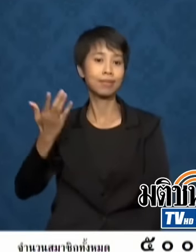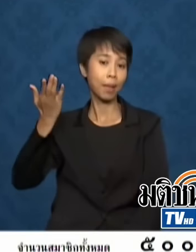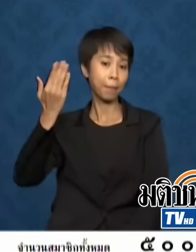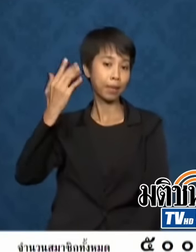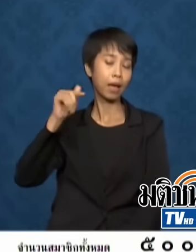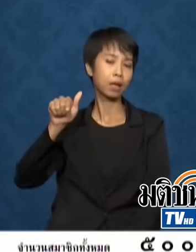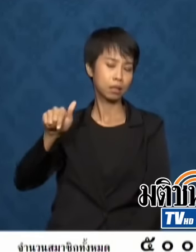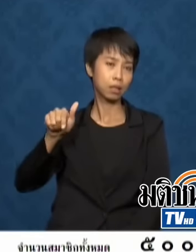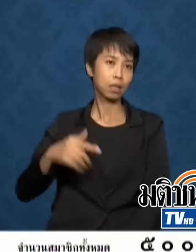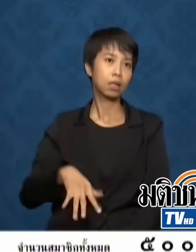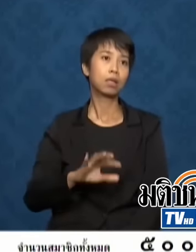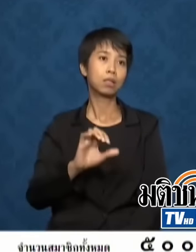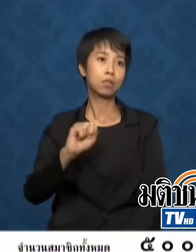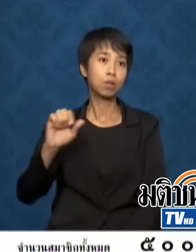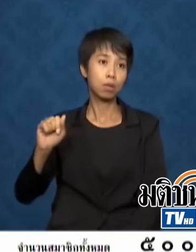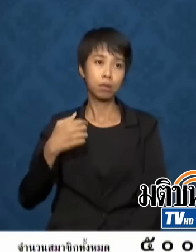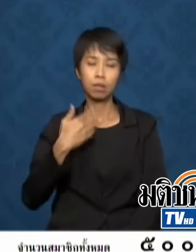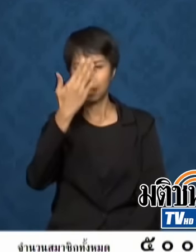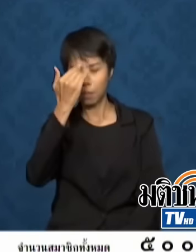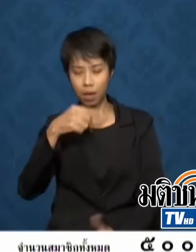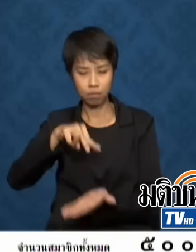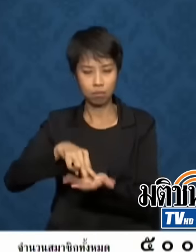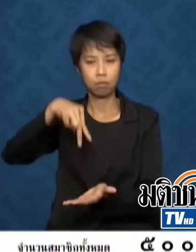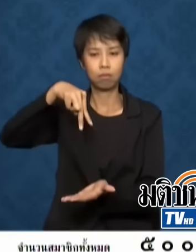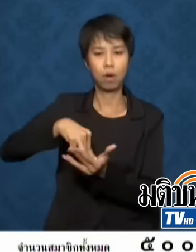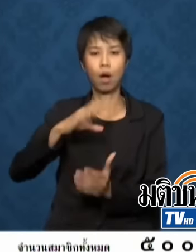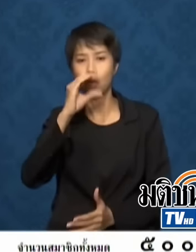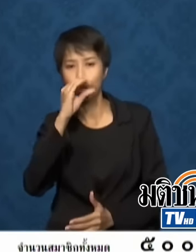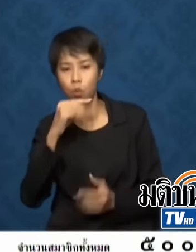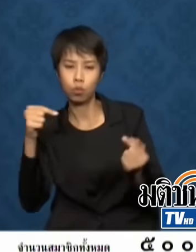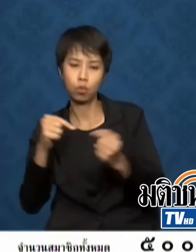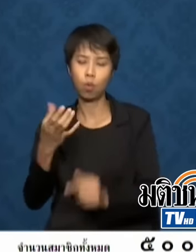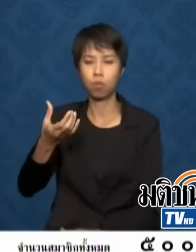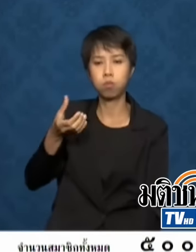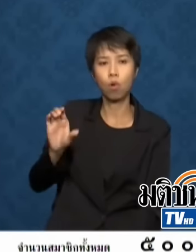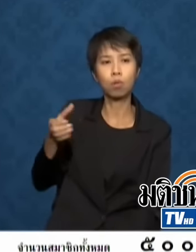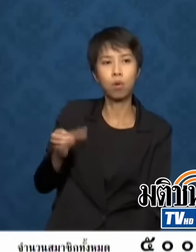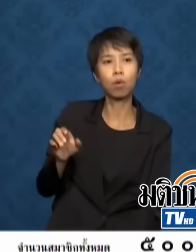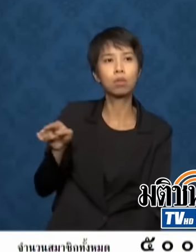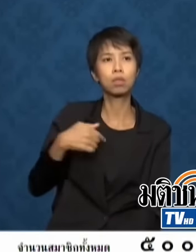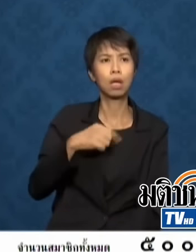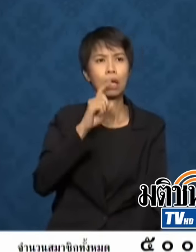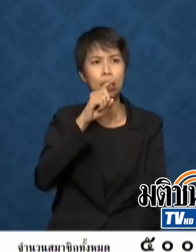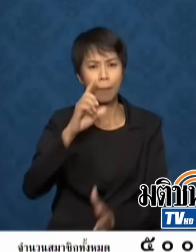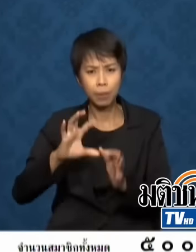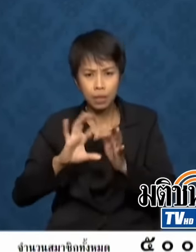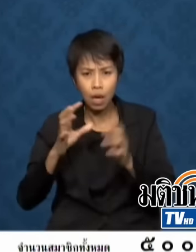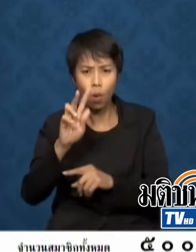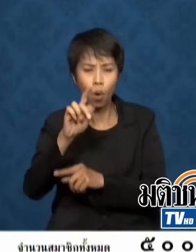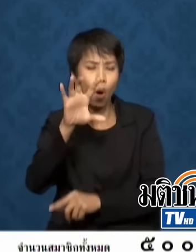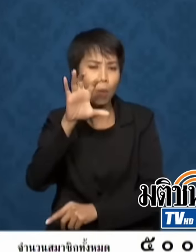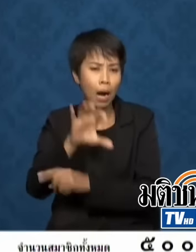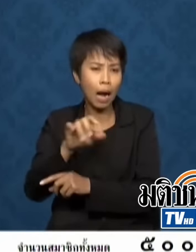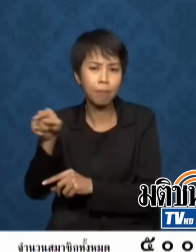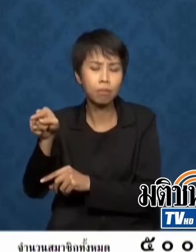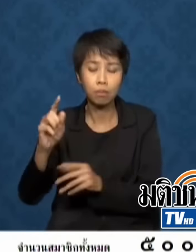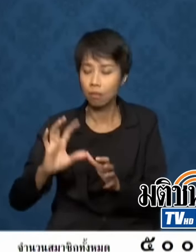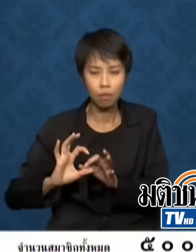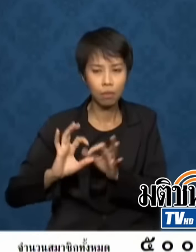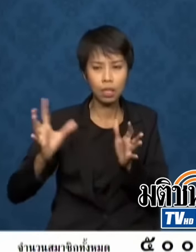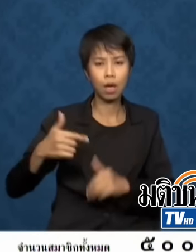ให้สมาชิกลุกขึ้นพูดถึงเรื่องการโพสต์โซเชียลมีเดียผมถามท่านประธานนะครับมันเกี่ยวอะไรกับข้อบังคับการประชุมครับท่านเป็นผู้มีหน้า